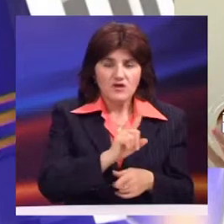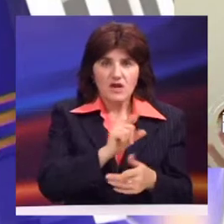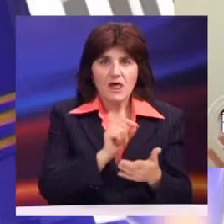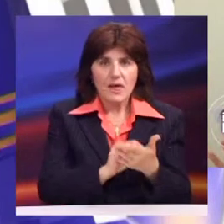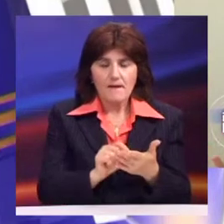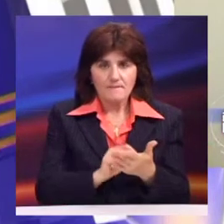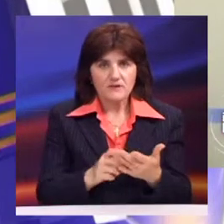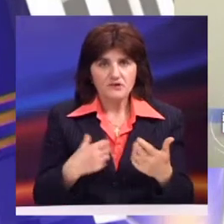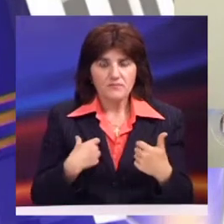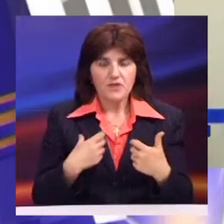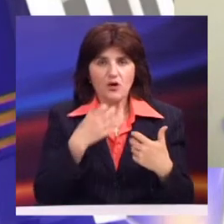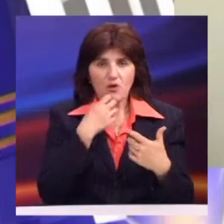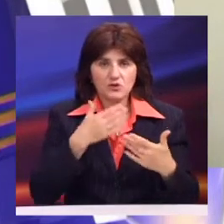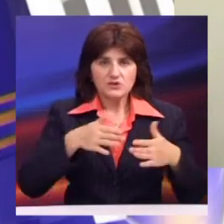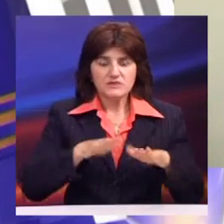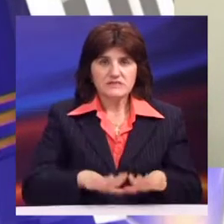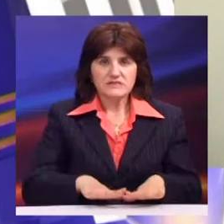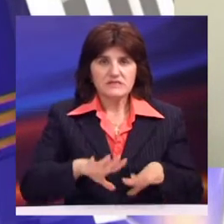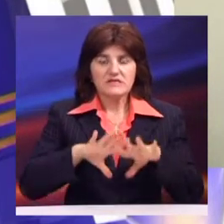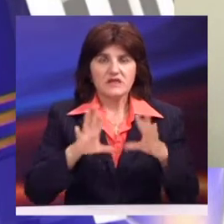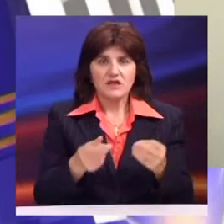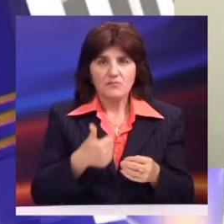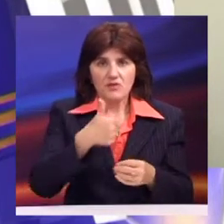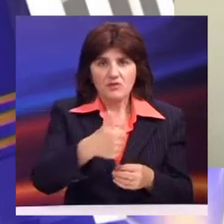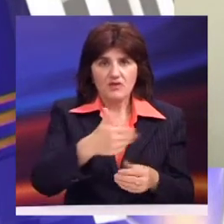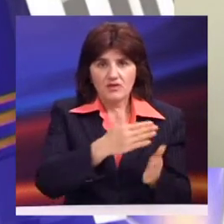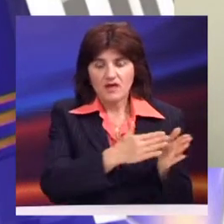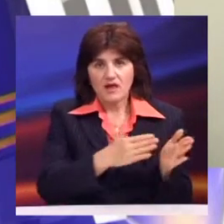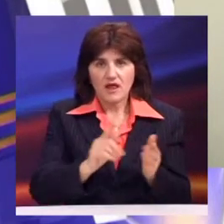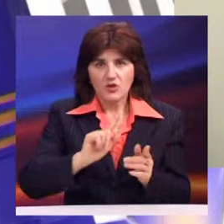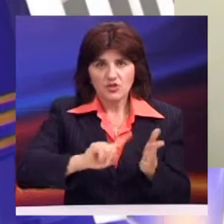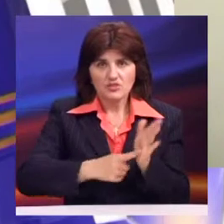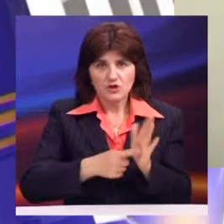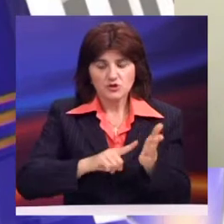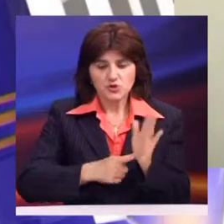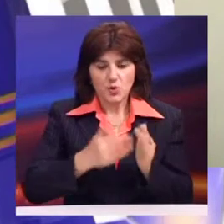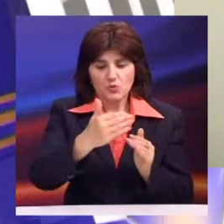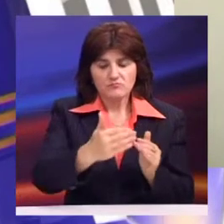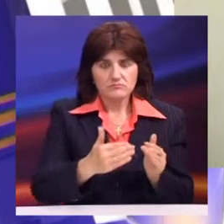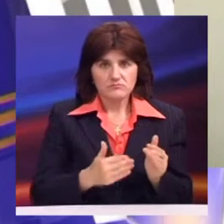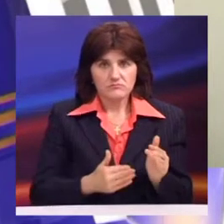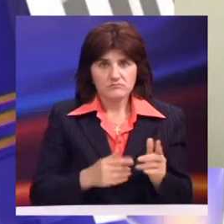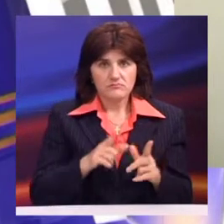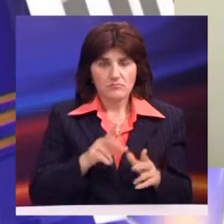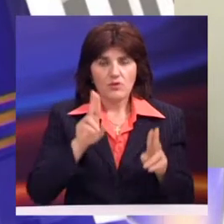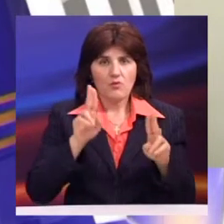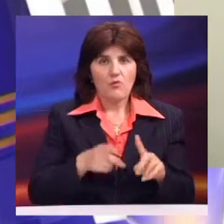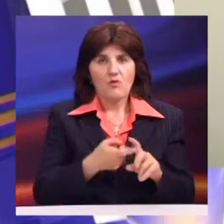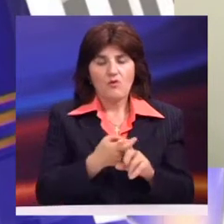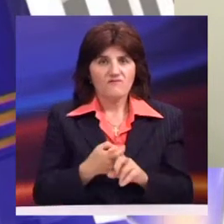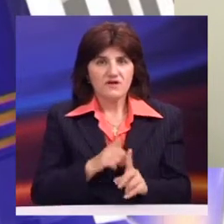ne pišem zapisnik, nego da sednemo zajedno i tačku po tačku ovog pravilnika koji se odnosi